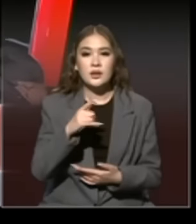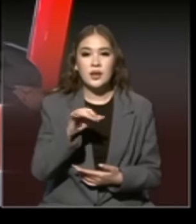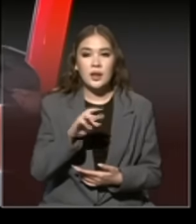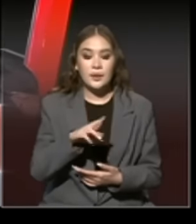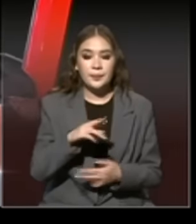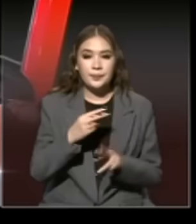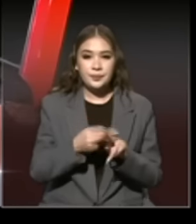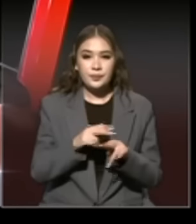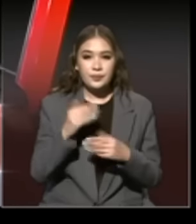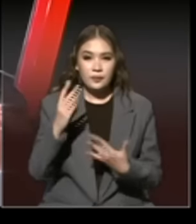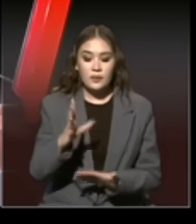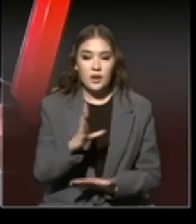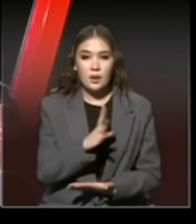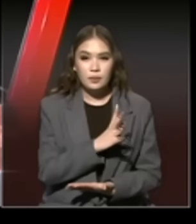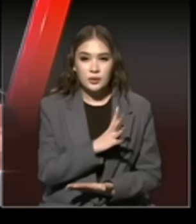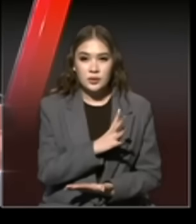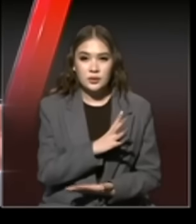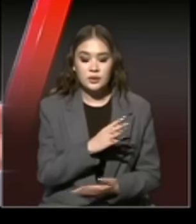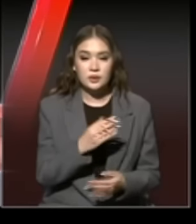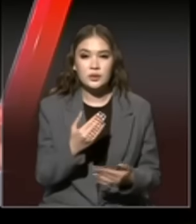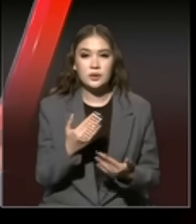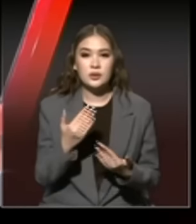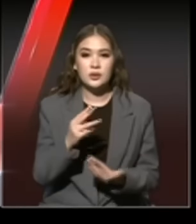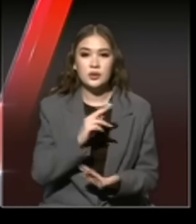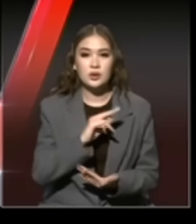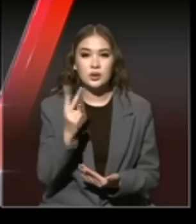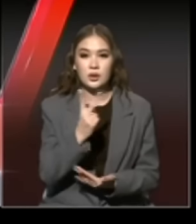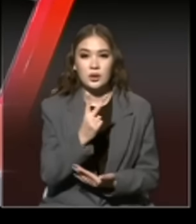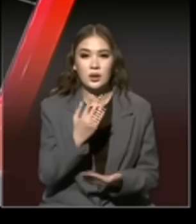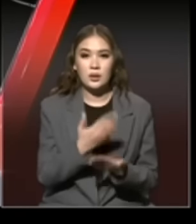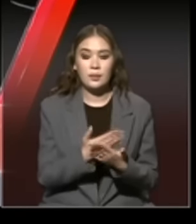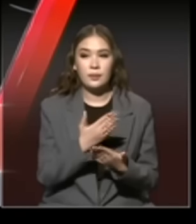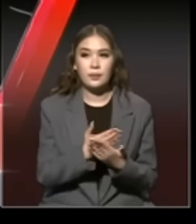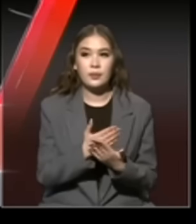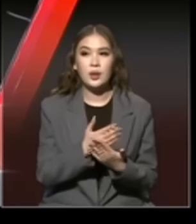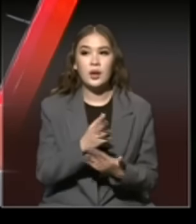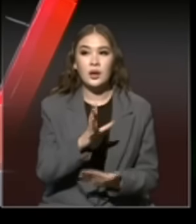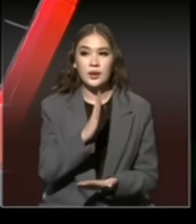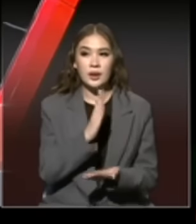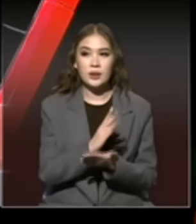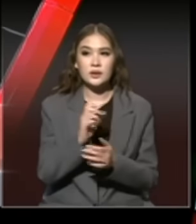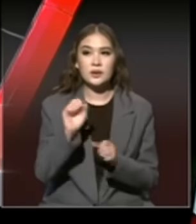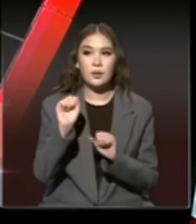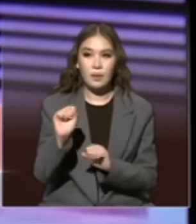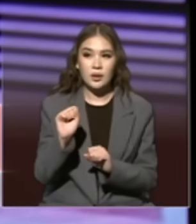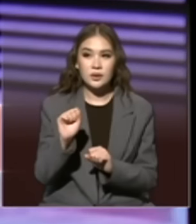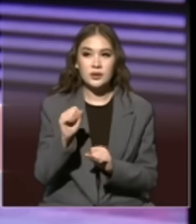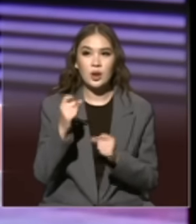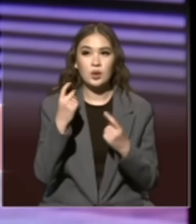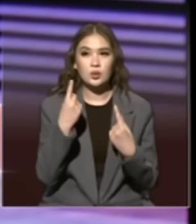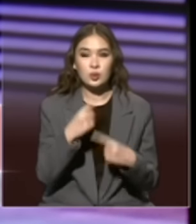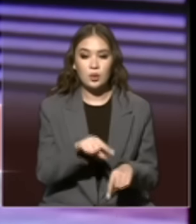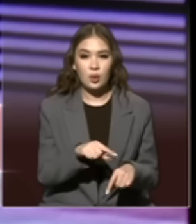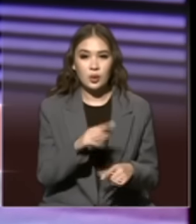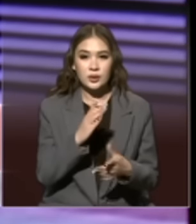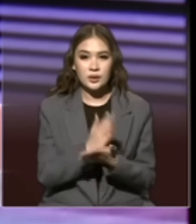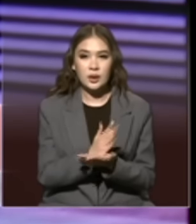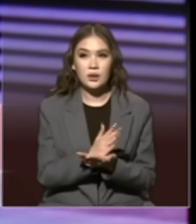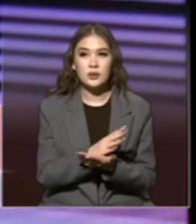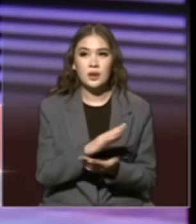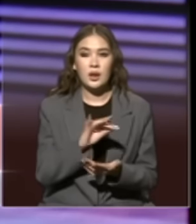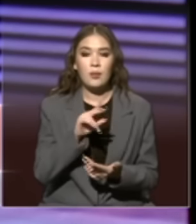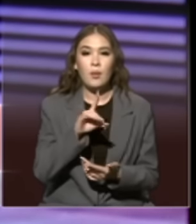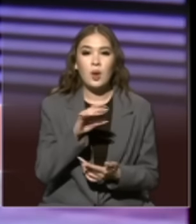адвокаттар екі сатыға бөледі. Баристерлер, ол процеске қатысатын адвокаттар. Екінші оған дейінгі деңгей,